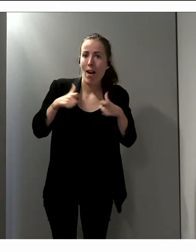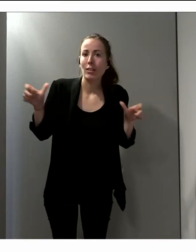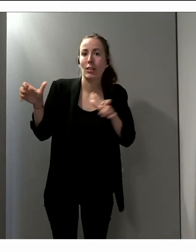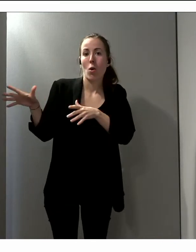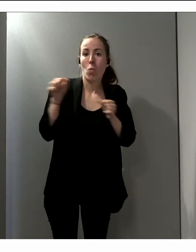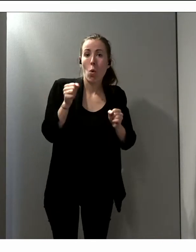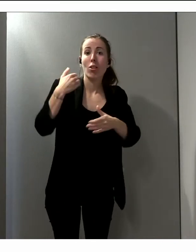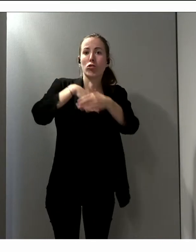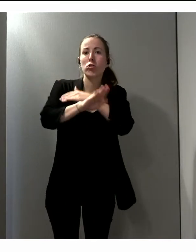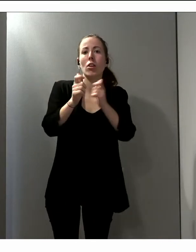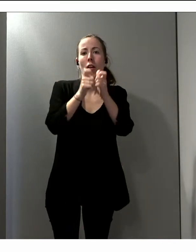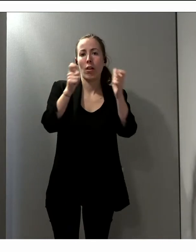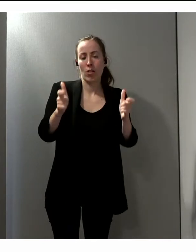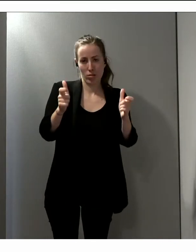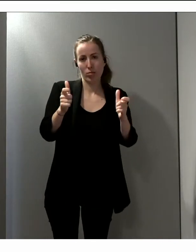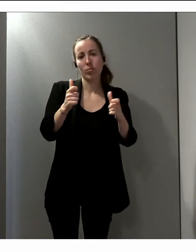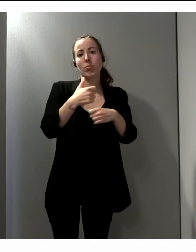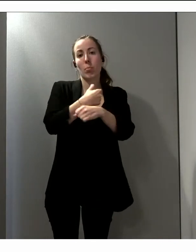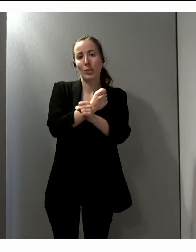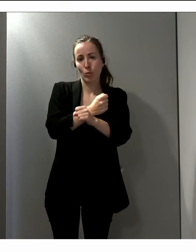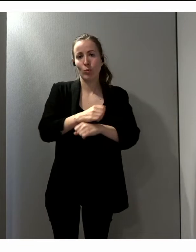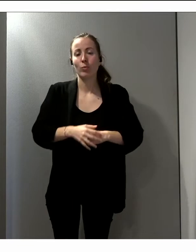milieu pénitentiaire. Et je veux aussi